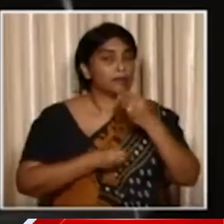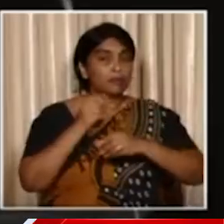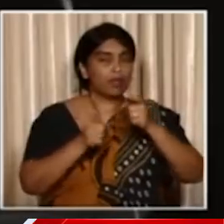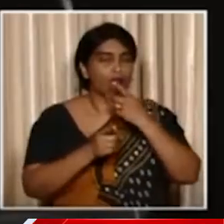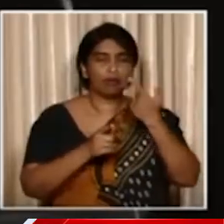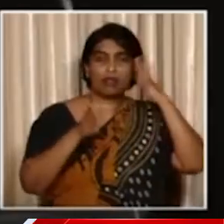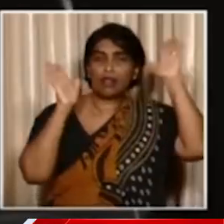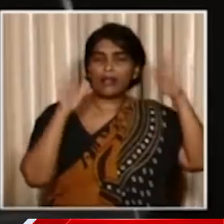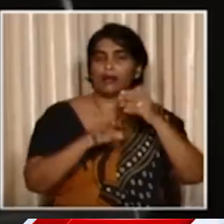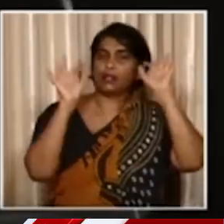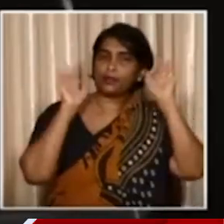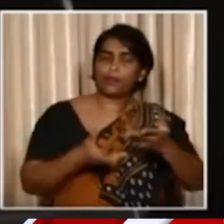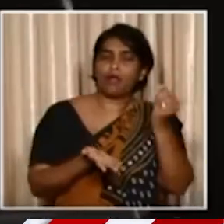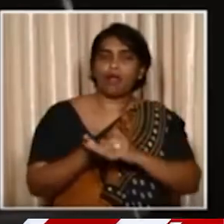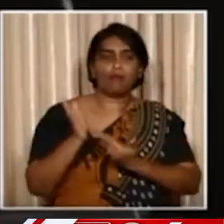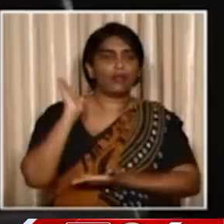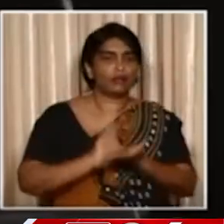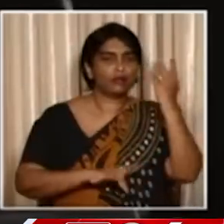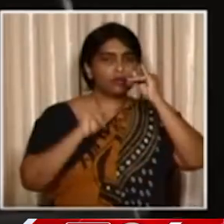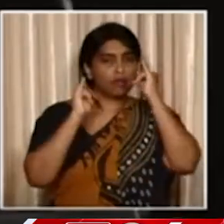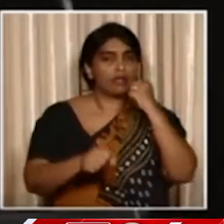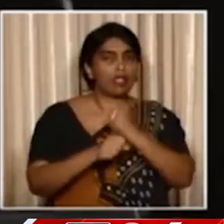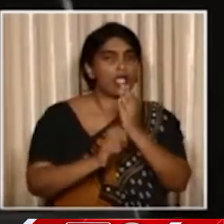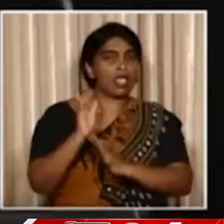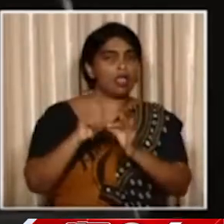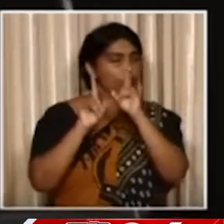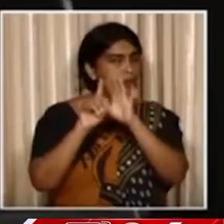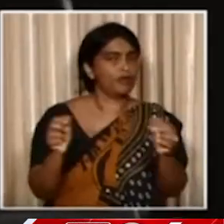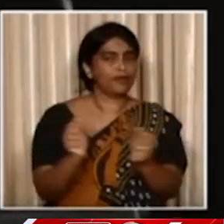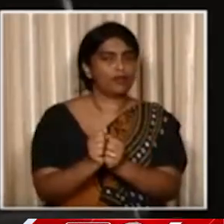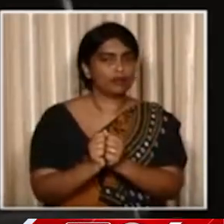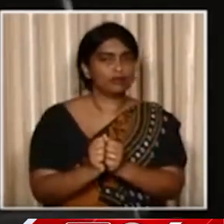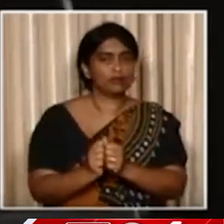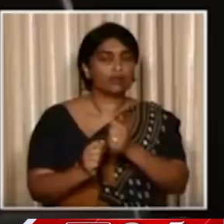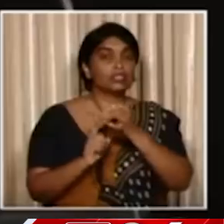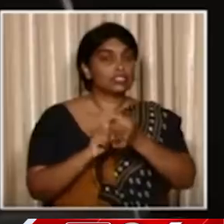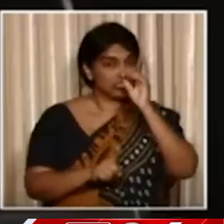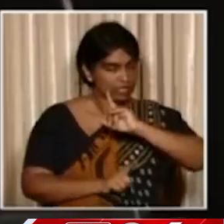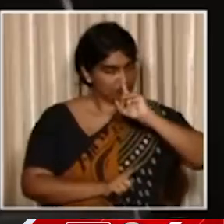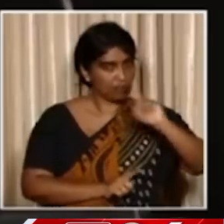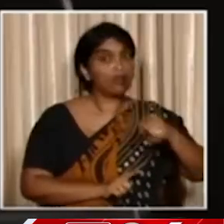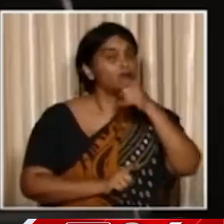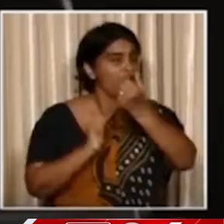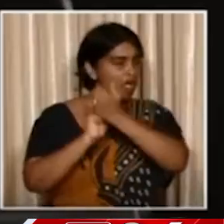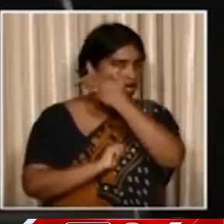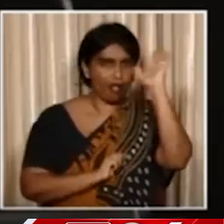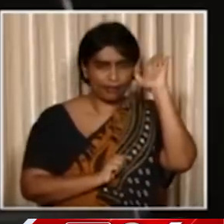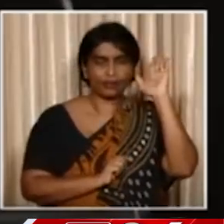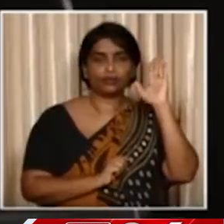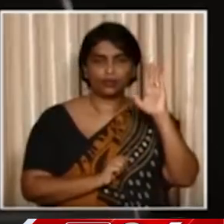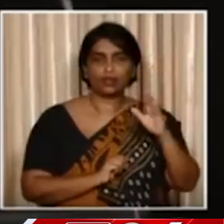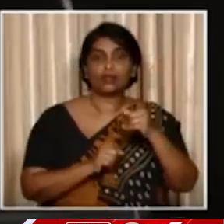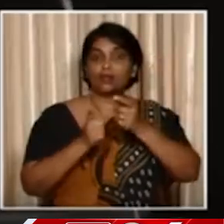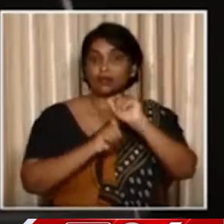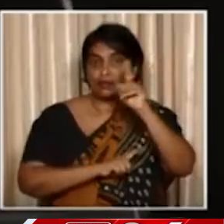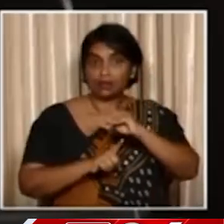ආයෝජකයෝ පැත්ත බලා දෙන්න තුව ආපහු යනවා. මේ වගේ රාජ්‍ය අමතිවරු කටයුතු කරන ආකාරයට වහාම අපි ජනාධිපතිවරයාට කියනවා ඔව් ඉවත් කරන්න. ඒ වගේම